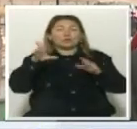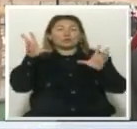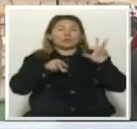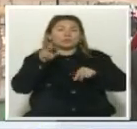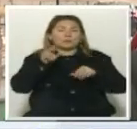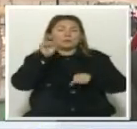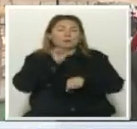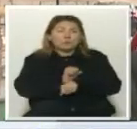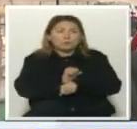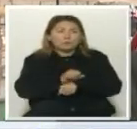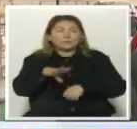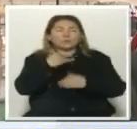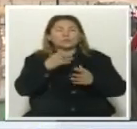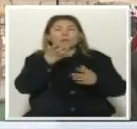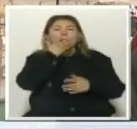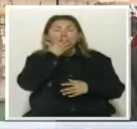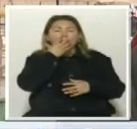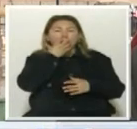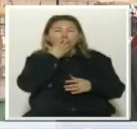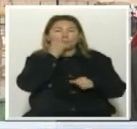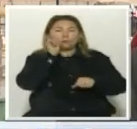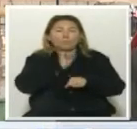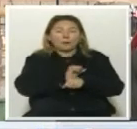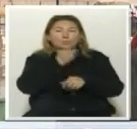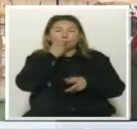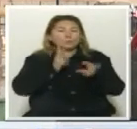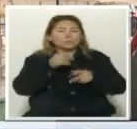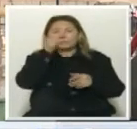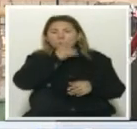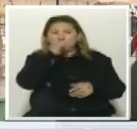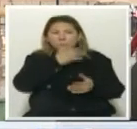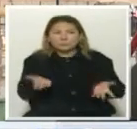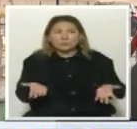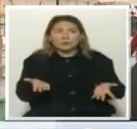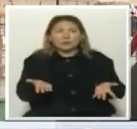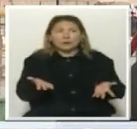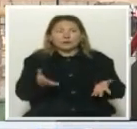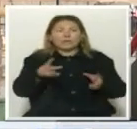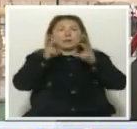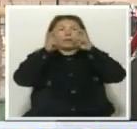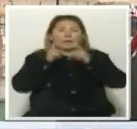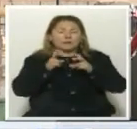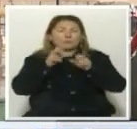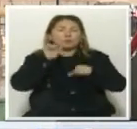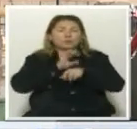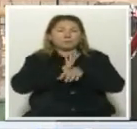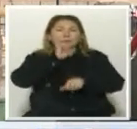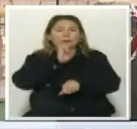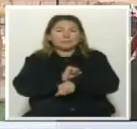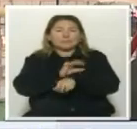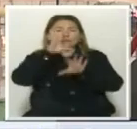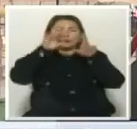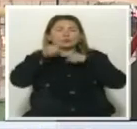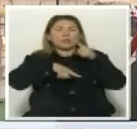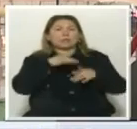Қазір қыстың кезінде атапленіне тұрып қалады, тамақ пісіретін жоқ. Лифт тұрып қалады, бәрі тоқпын